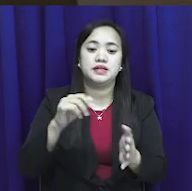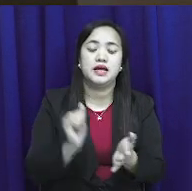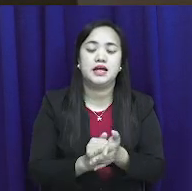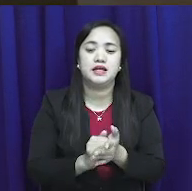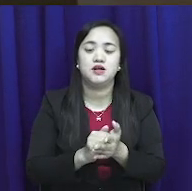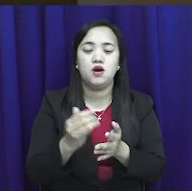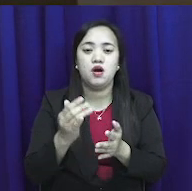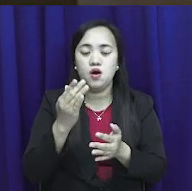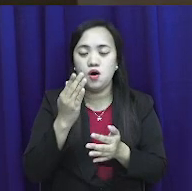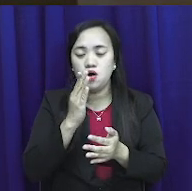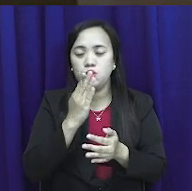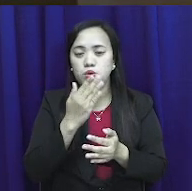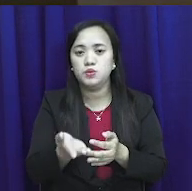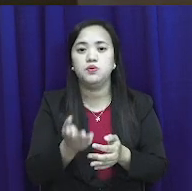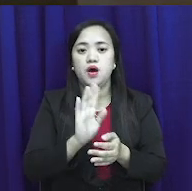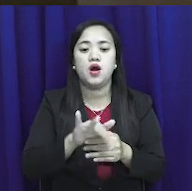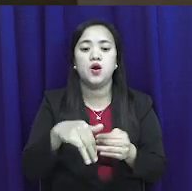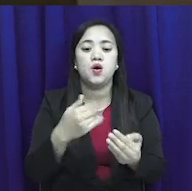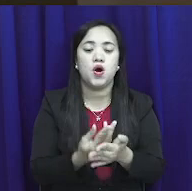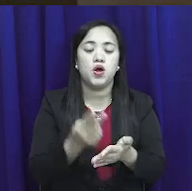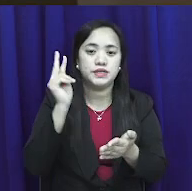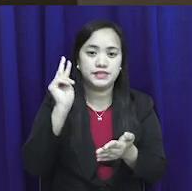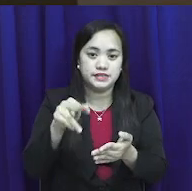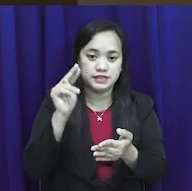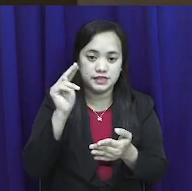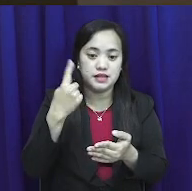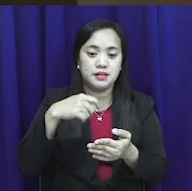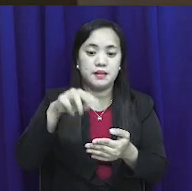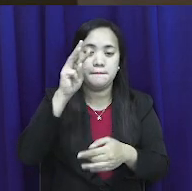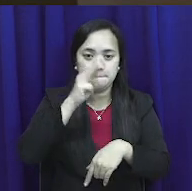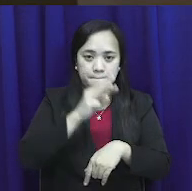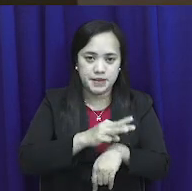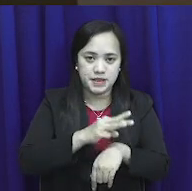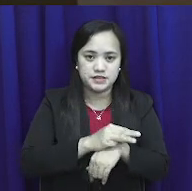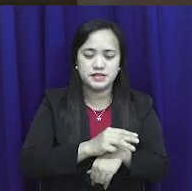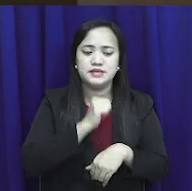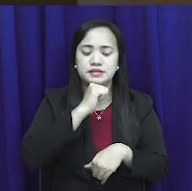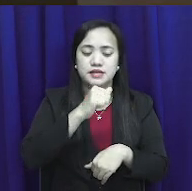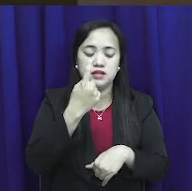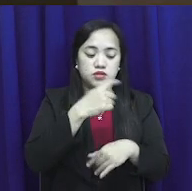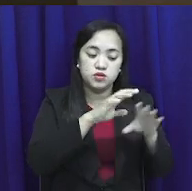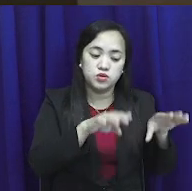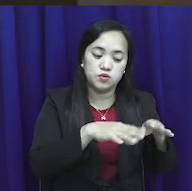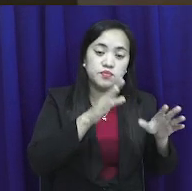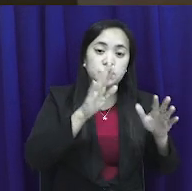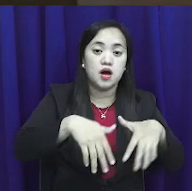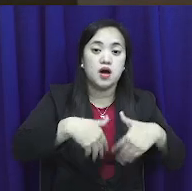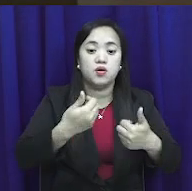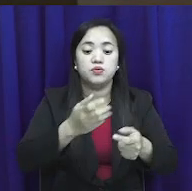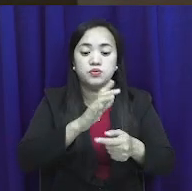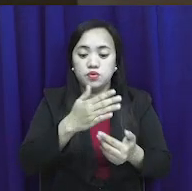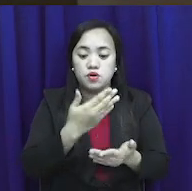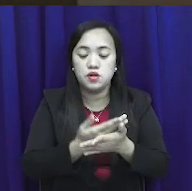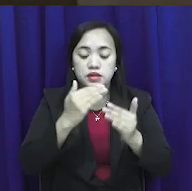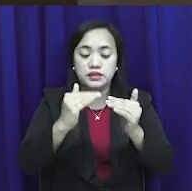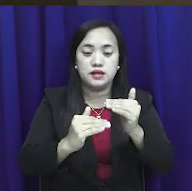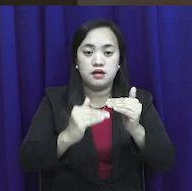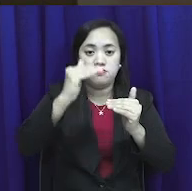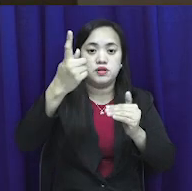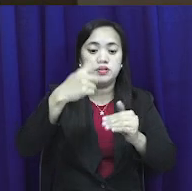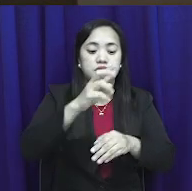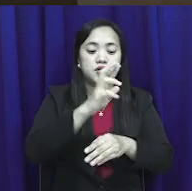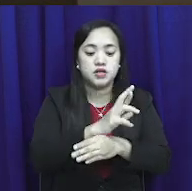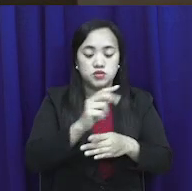i Paano Oo paano ako paano ko ma-el up yung relasyon ko sa Panginoon kung yung Ministry ko